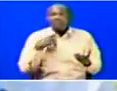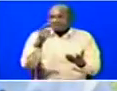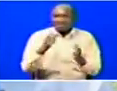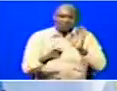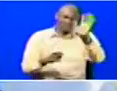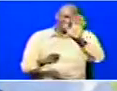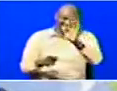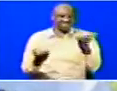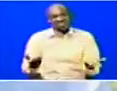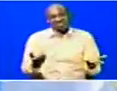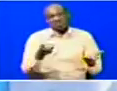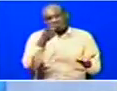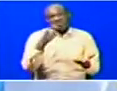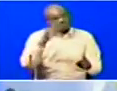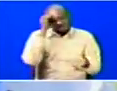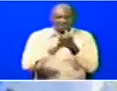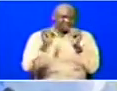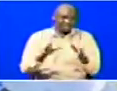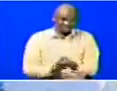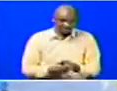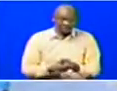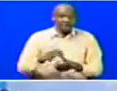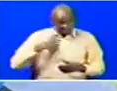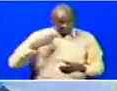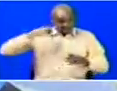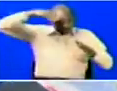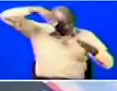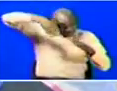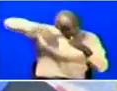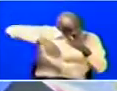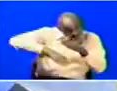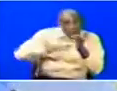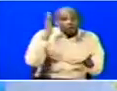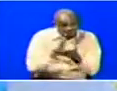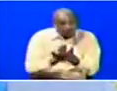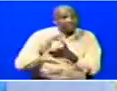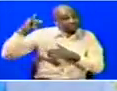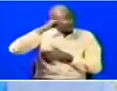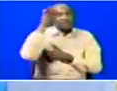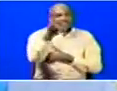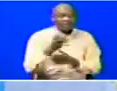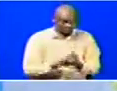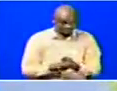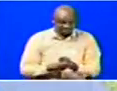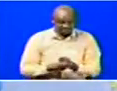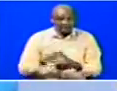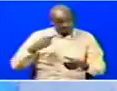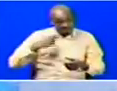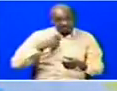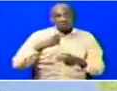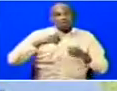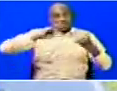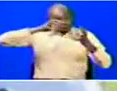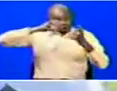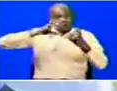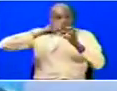hapana, wewe saa nyingine mazimu yako siamini. Wacha nende chini niangalie hakikisha kama ni ndege au ni vipi. Kachukua chupa ile ambayo kwa nayo